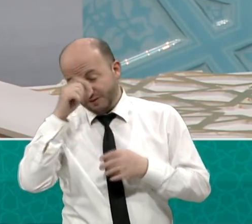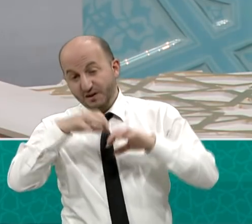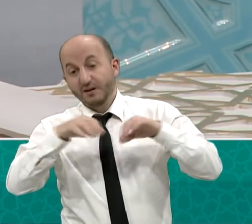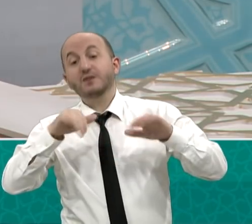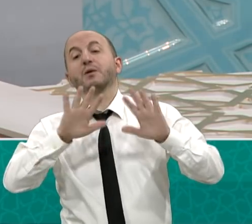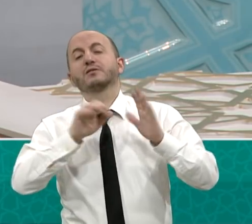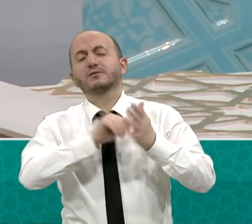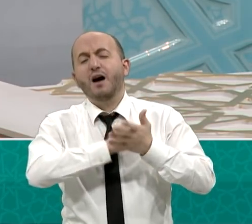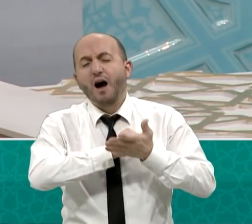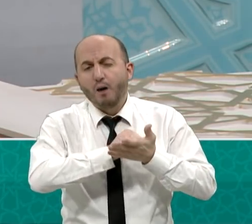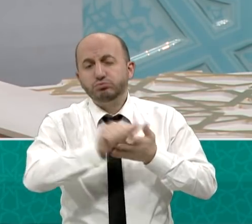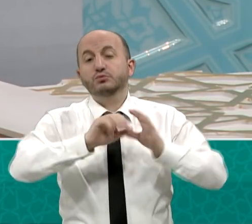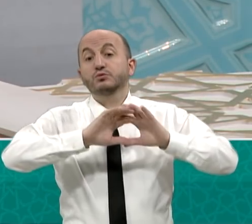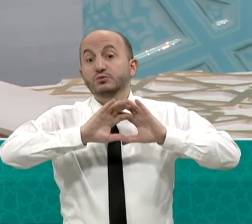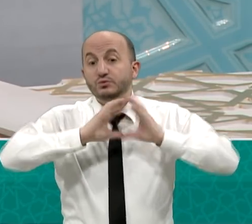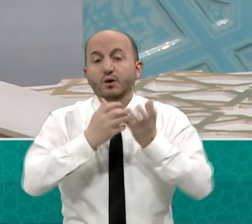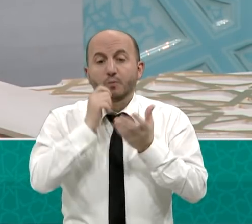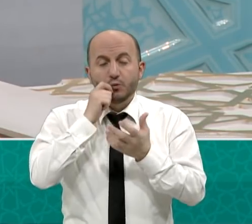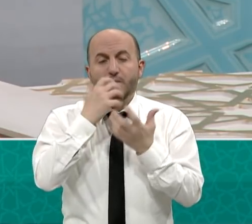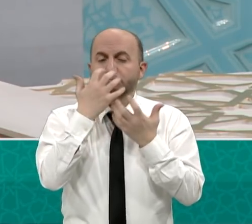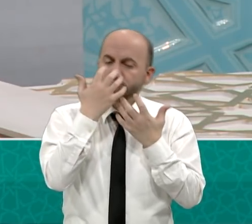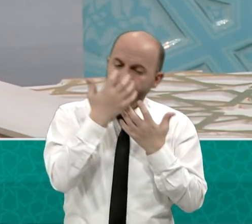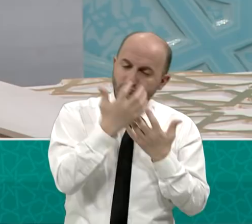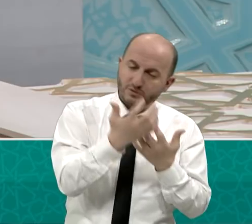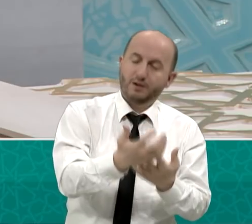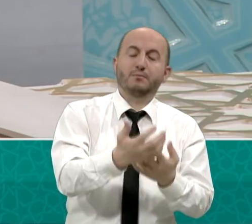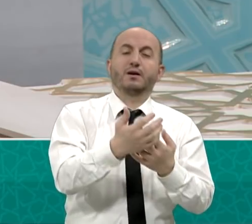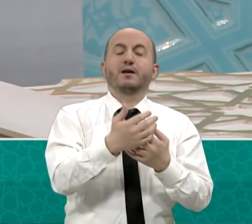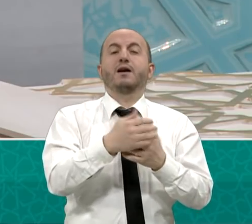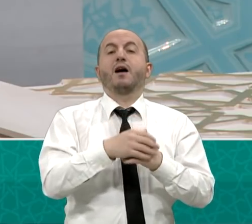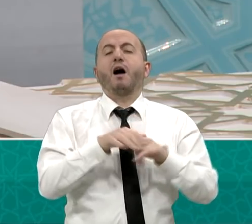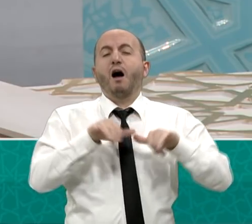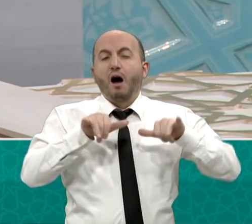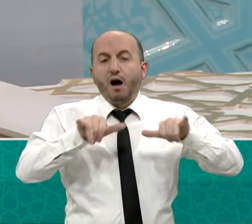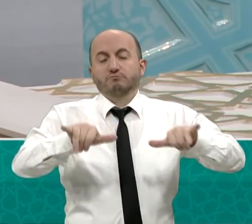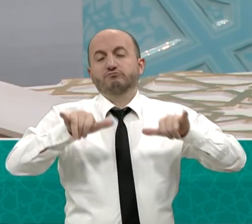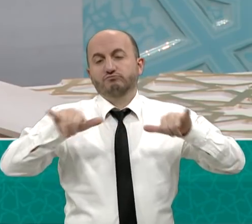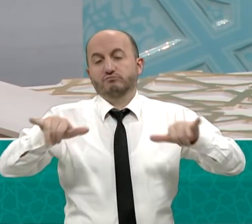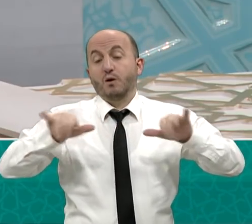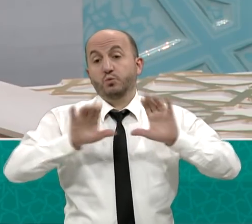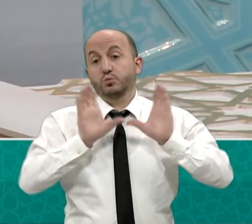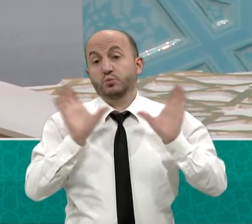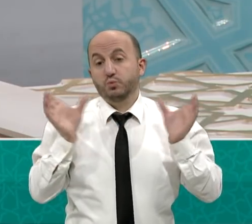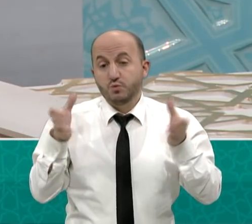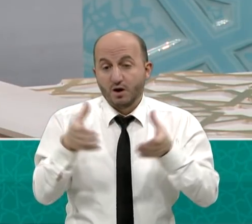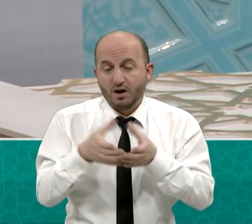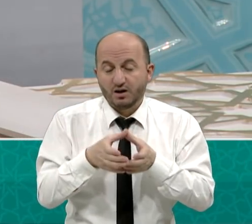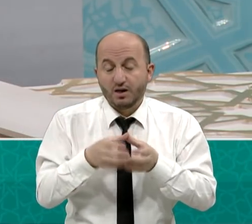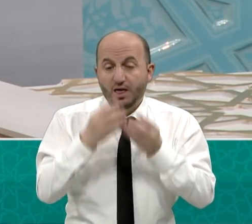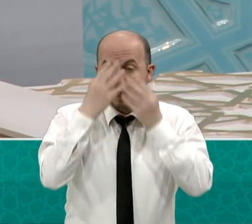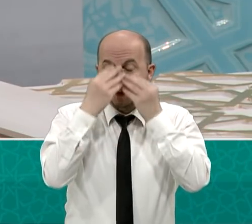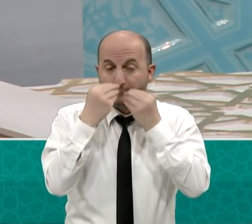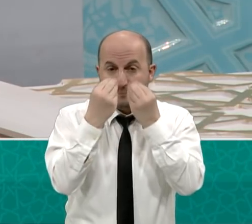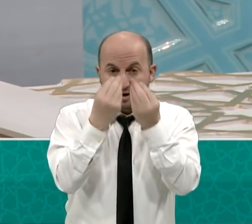ayırmaksızın herkese karşı rahmetini bir seviyede onları kuşatacak şekilde